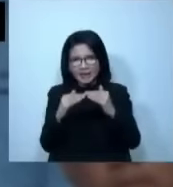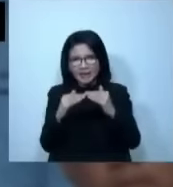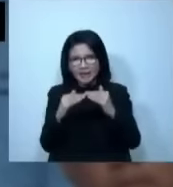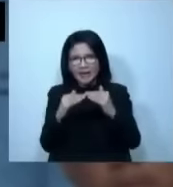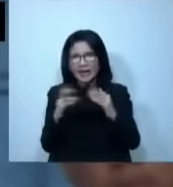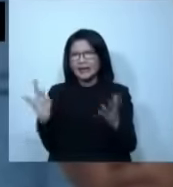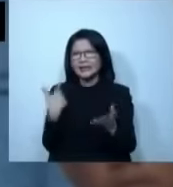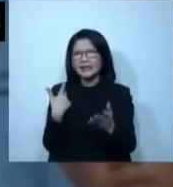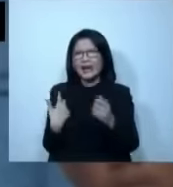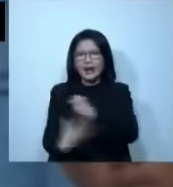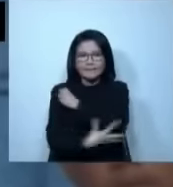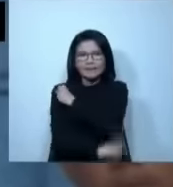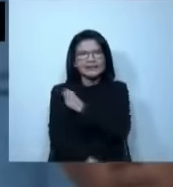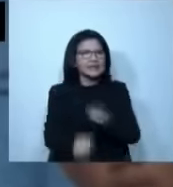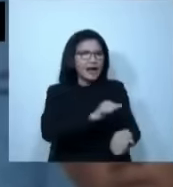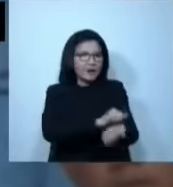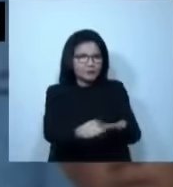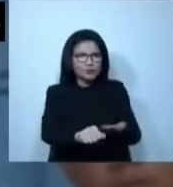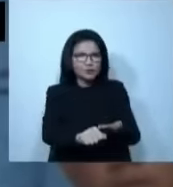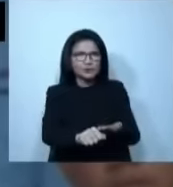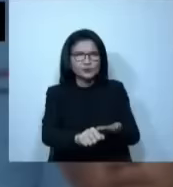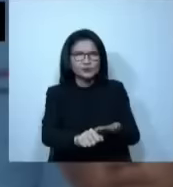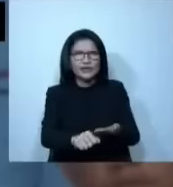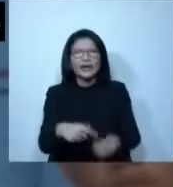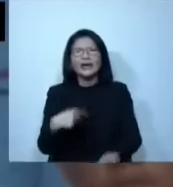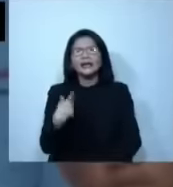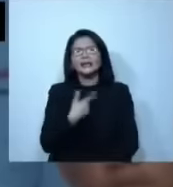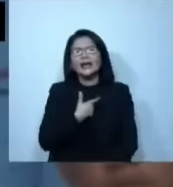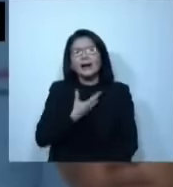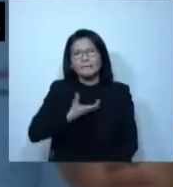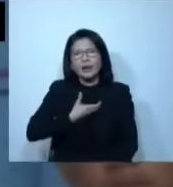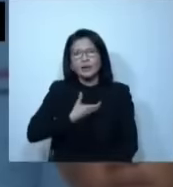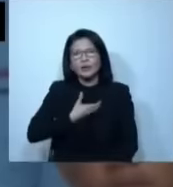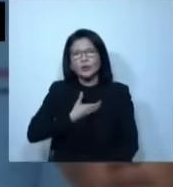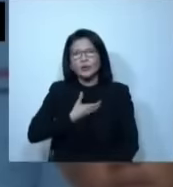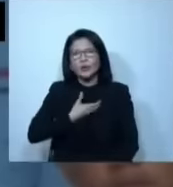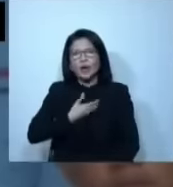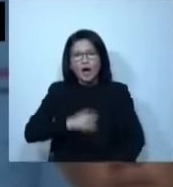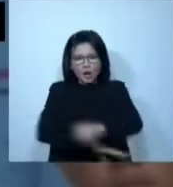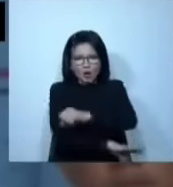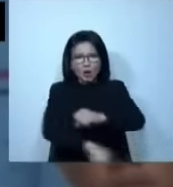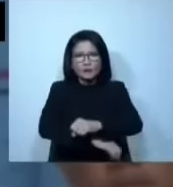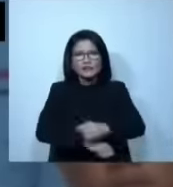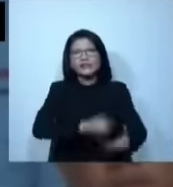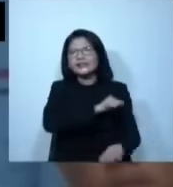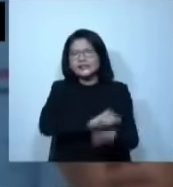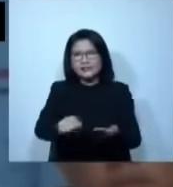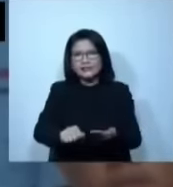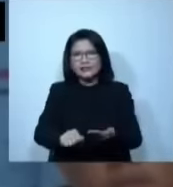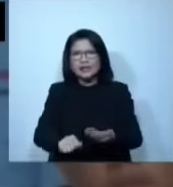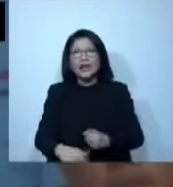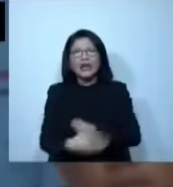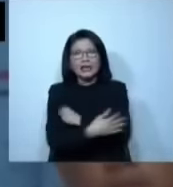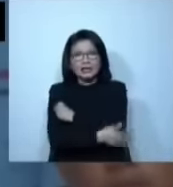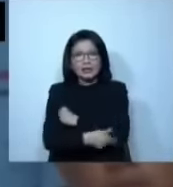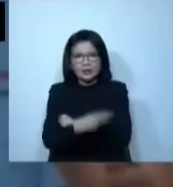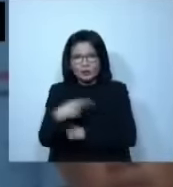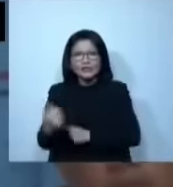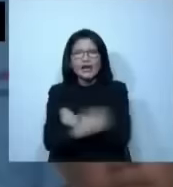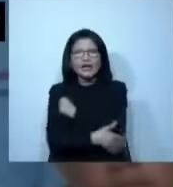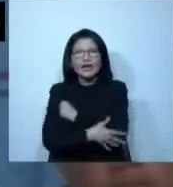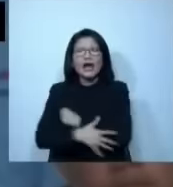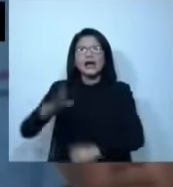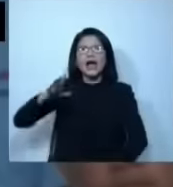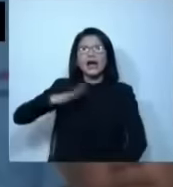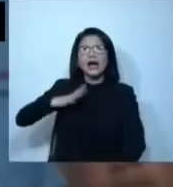hilangkan kemiskinan, dan kita ingin hilangkan korupsi. Kita negara yang sangat kaya,